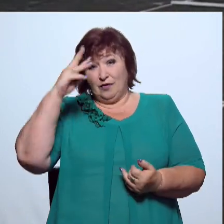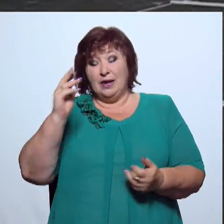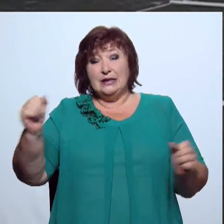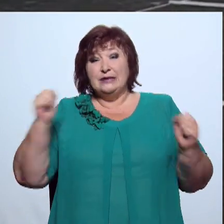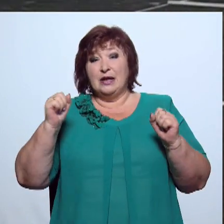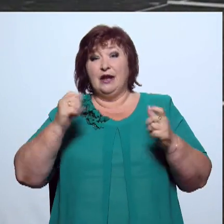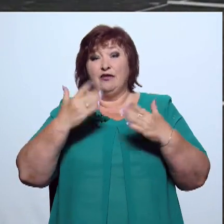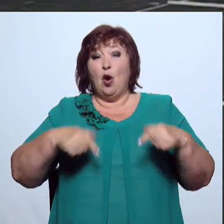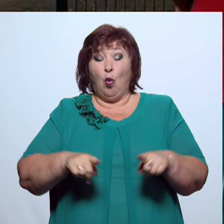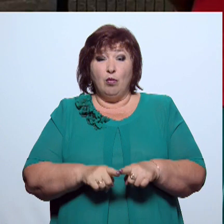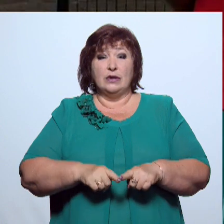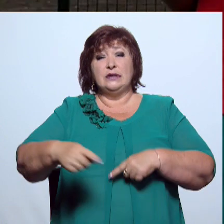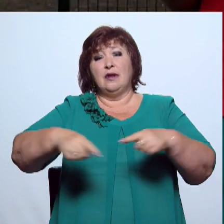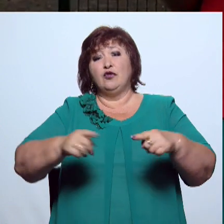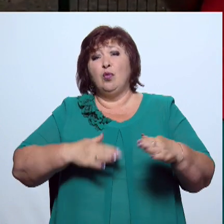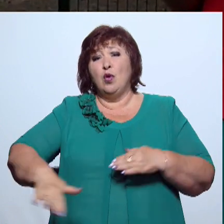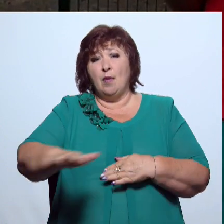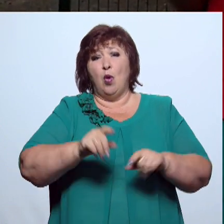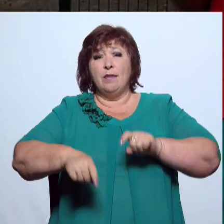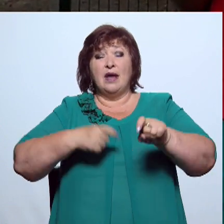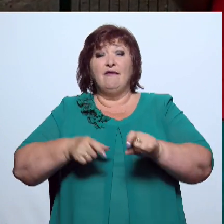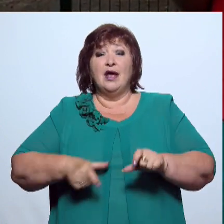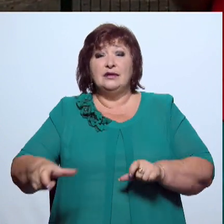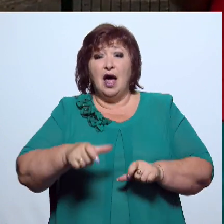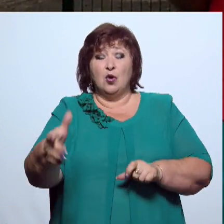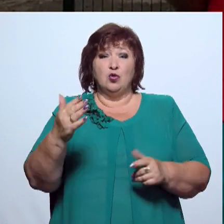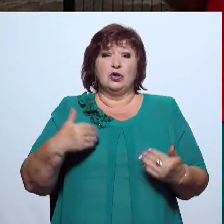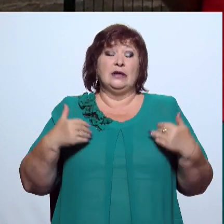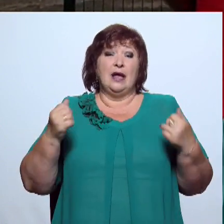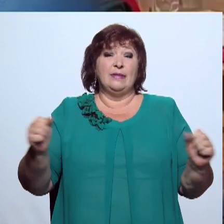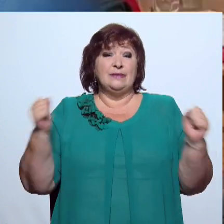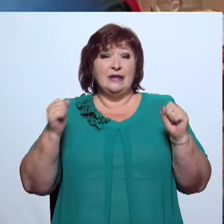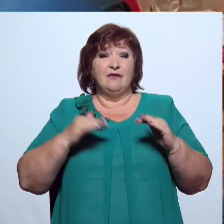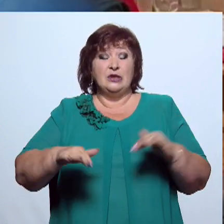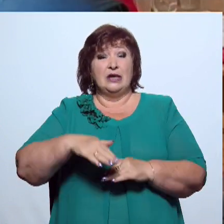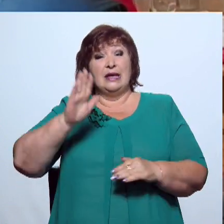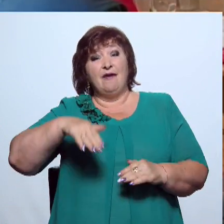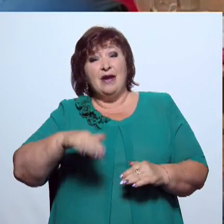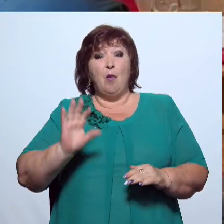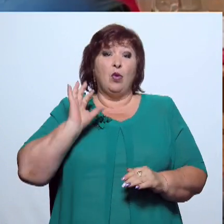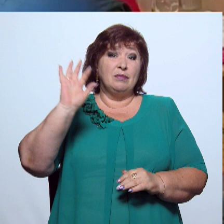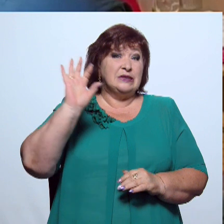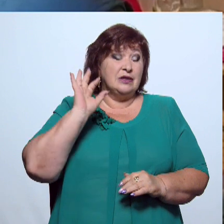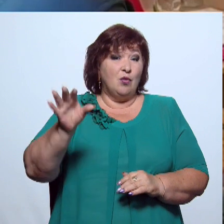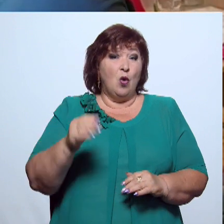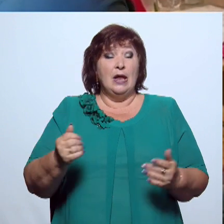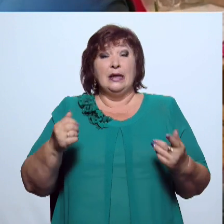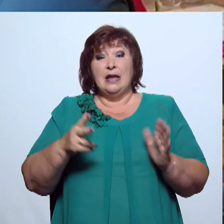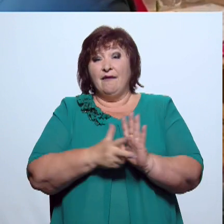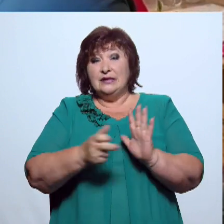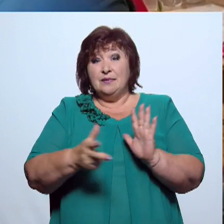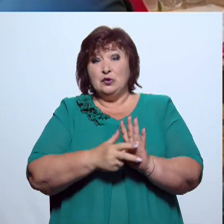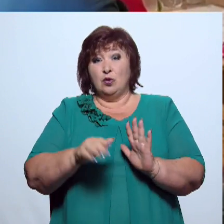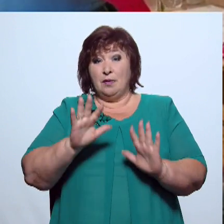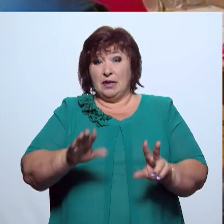спортивный комплекс. Это футбольное поле, беговые дорожки, прыжковая яма, спортивные площадки для волейбола и баскетбола, трибуны на 800 мест и